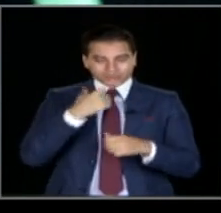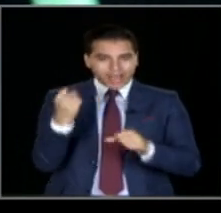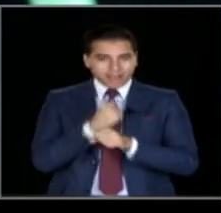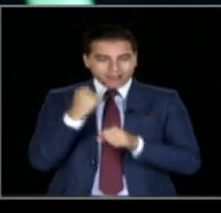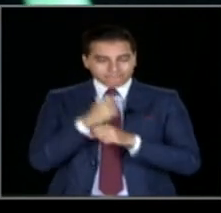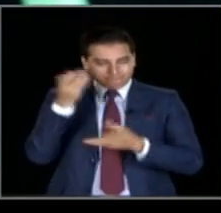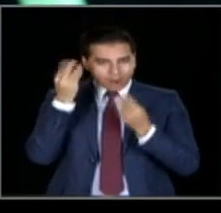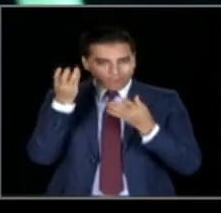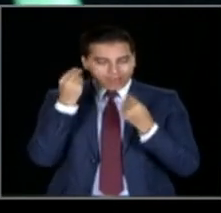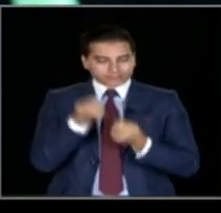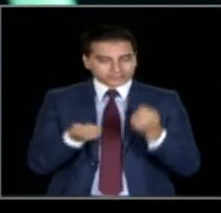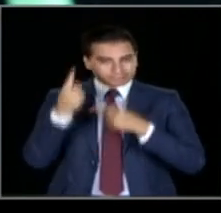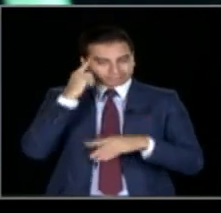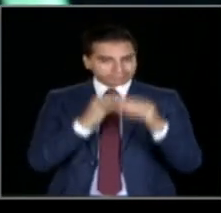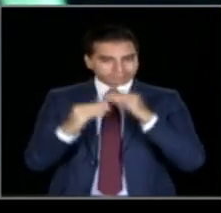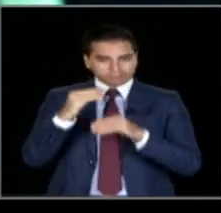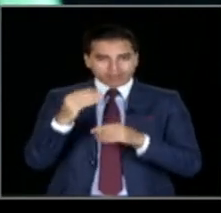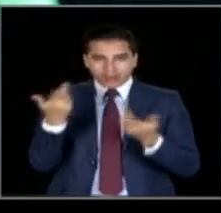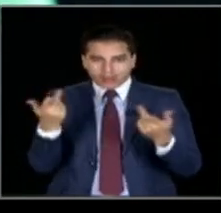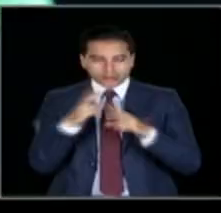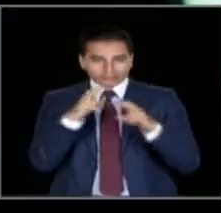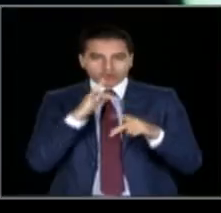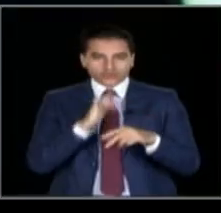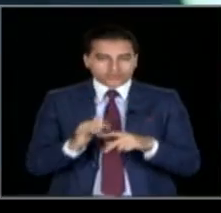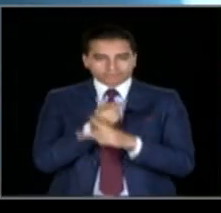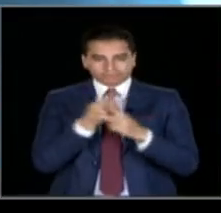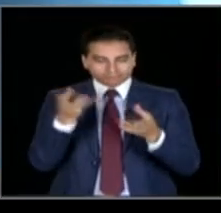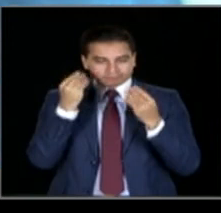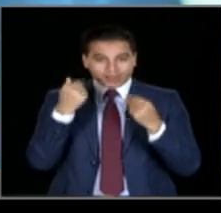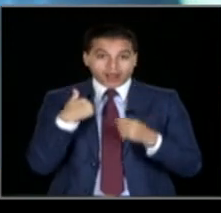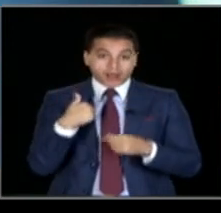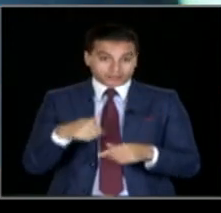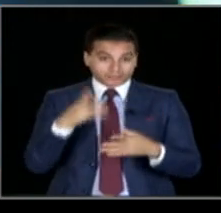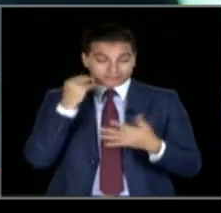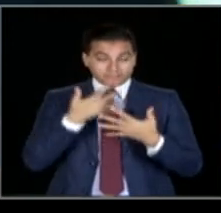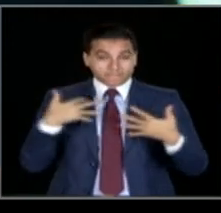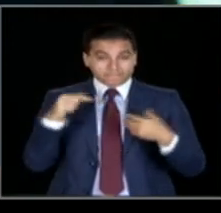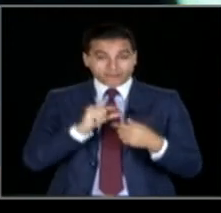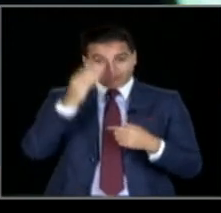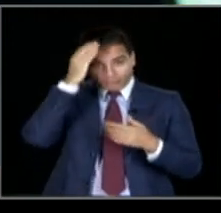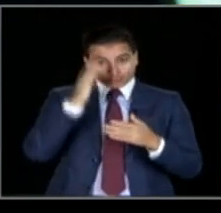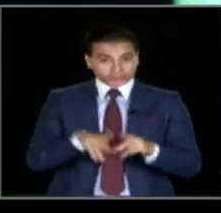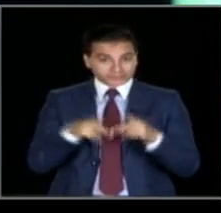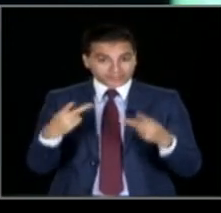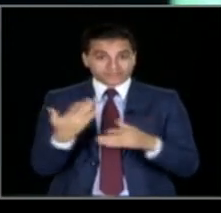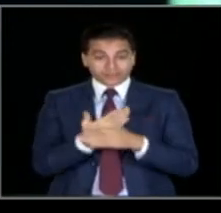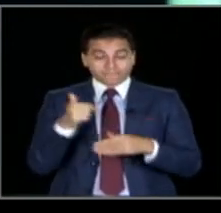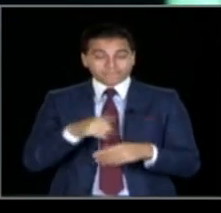للاطلاع على بقيه المعلومات بقى من سواء من جوجل او اليوتيوب او غيرها. انا عجبتني فكره برنامج العباقره قادرون